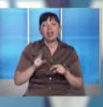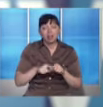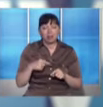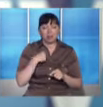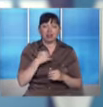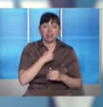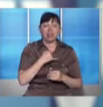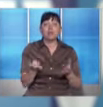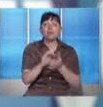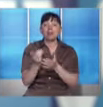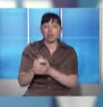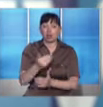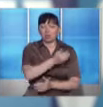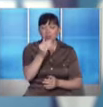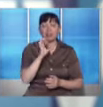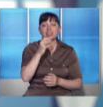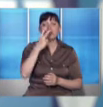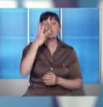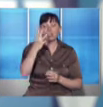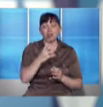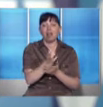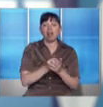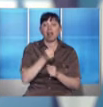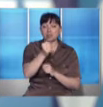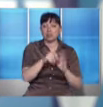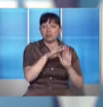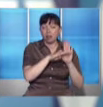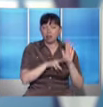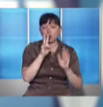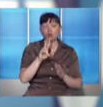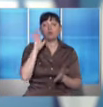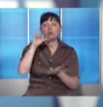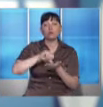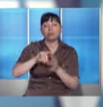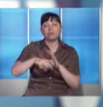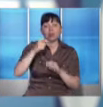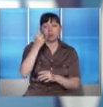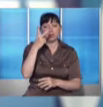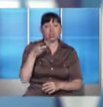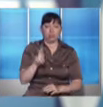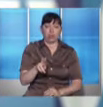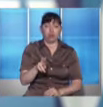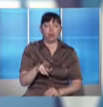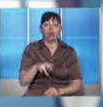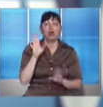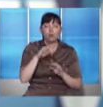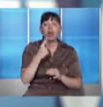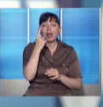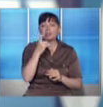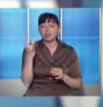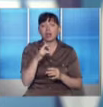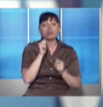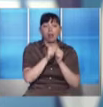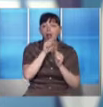cunoașteți mai bine pe cei 23 de candidați înscriși în cursa pentru anticipatele din 11 iulie. Cel puțin o dată, fiecare